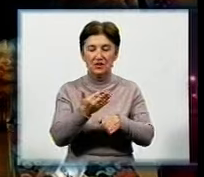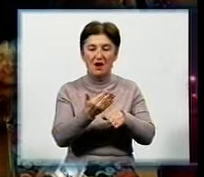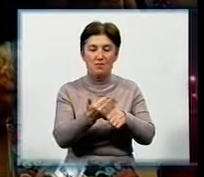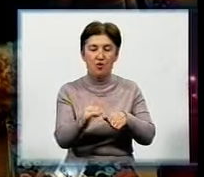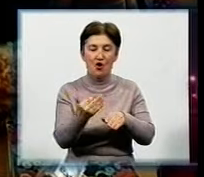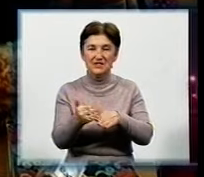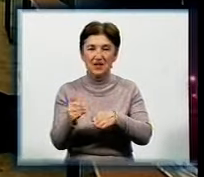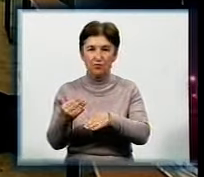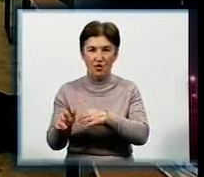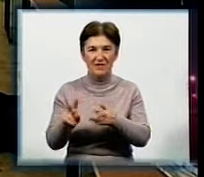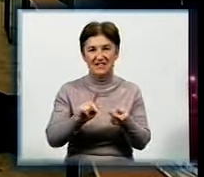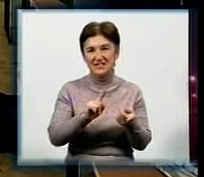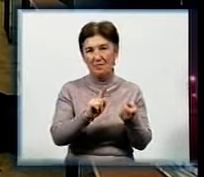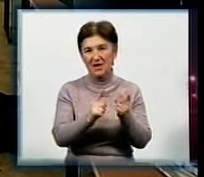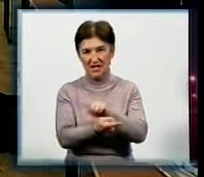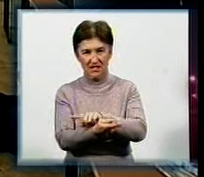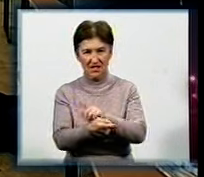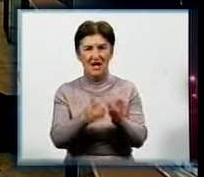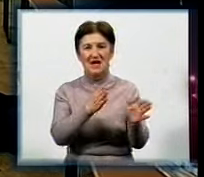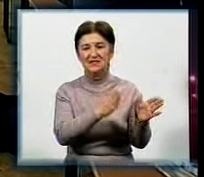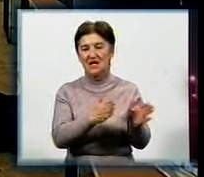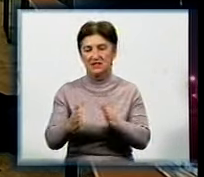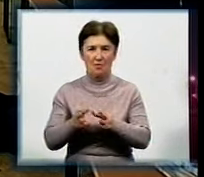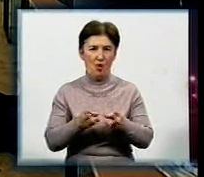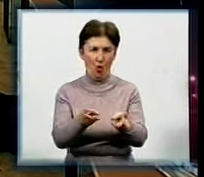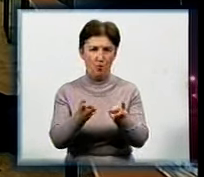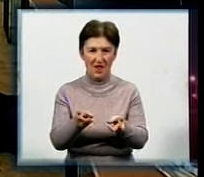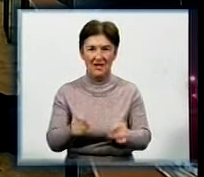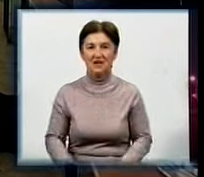систему опалення на сучасну і на Примак Володимир волок день за днем